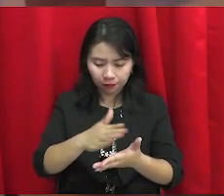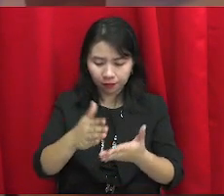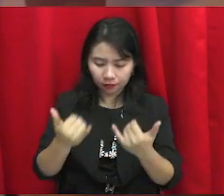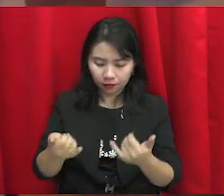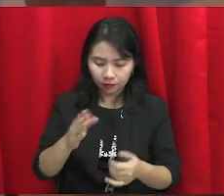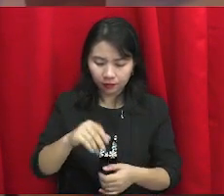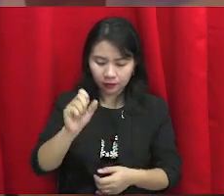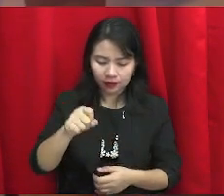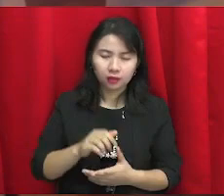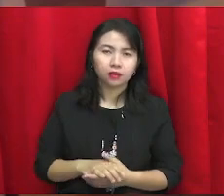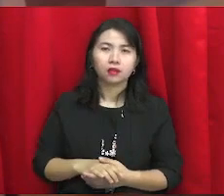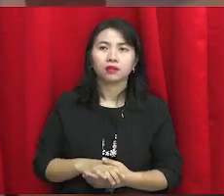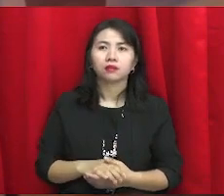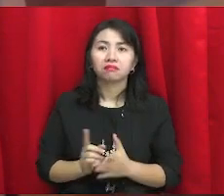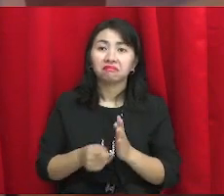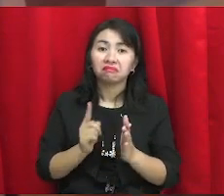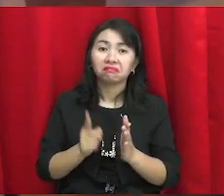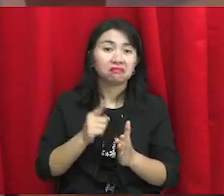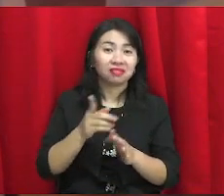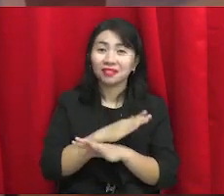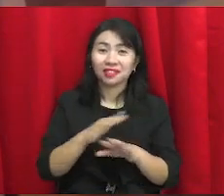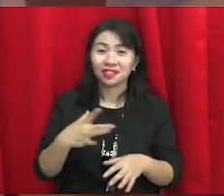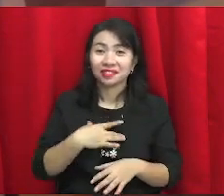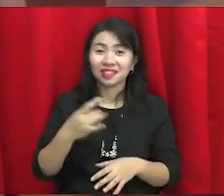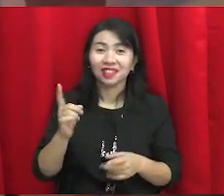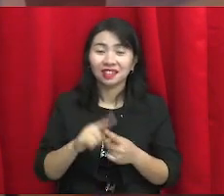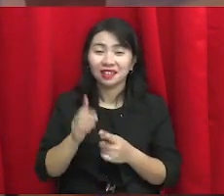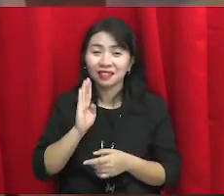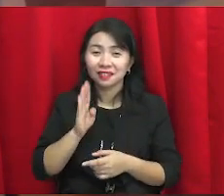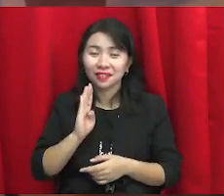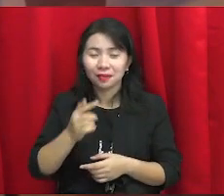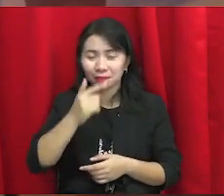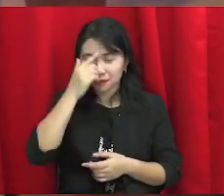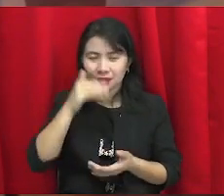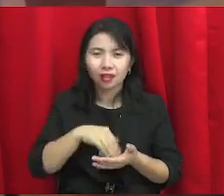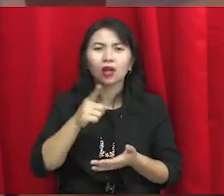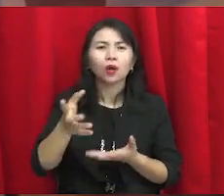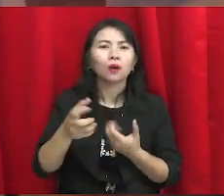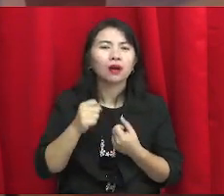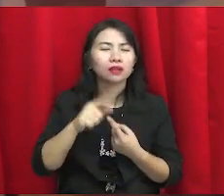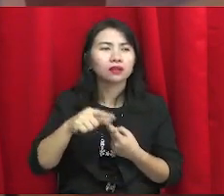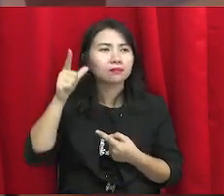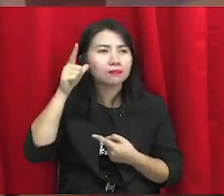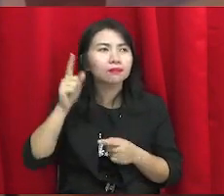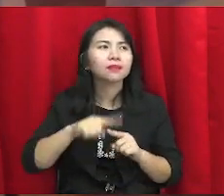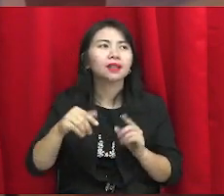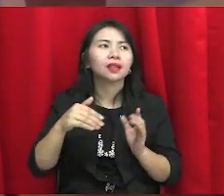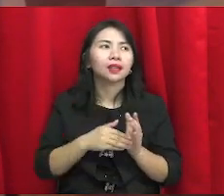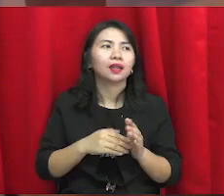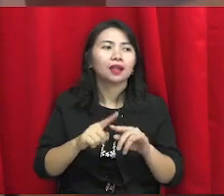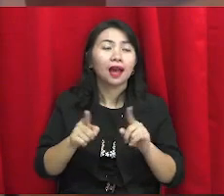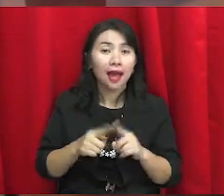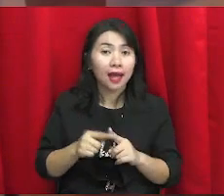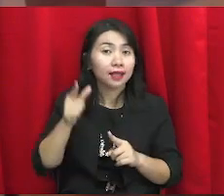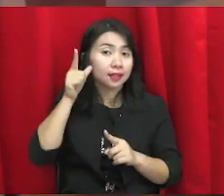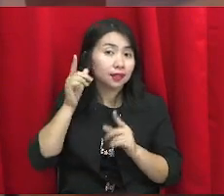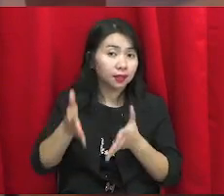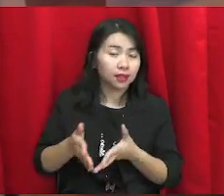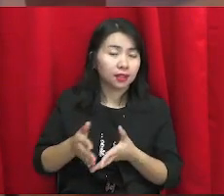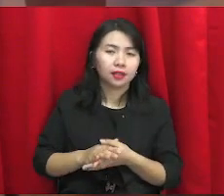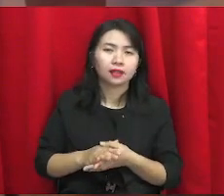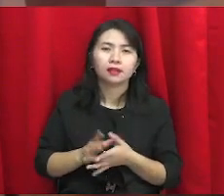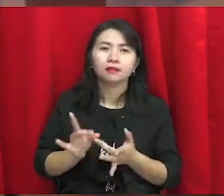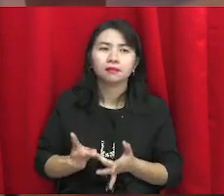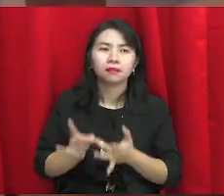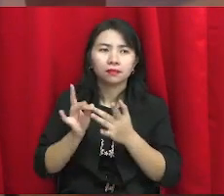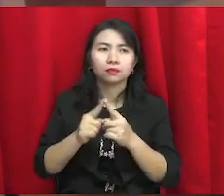pambira. Kung minsan nga, ayaw mo na magsalita eh, kasi gusto mo na lang makinig. Pero, and at the same time, bilang isang tagapakinig, lalong-lalo na siguro